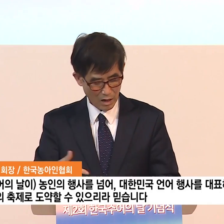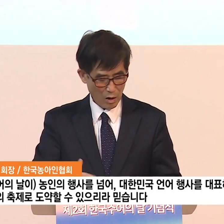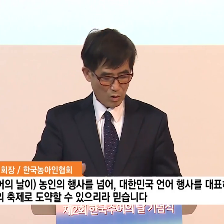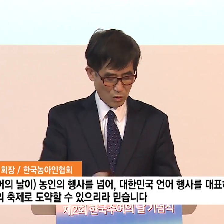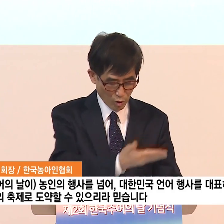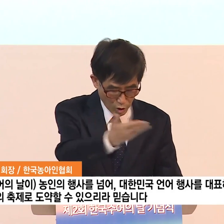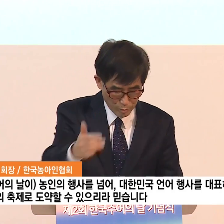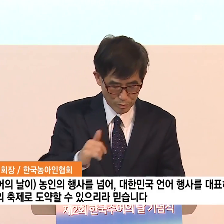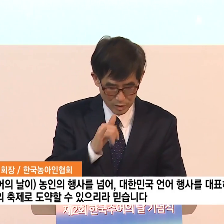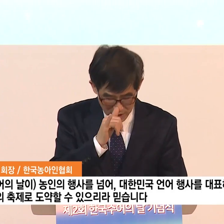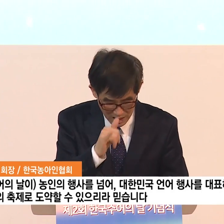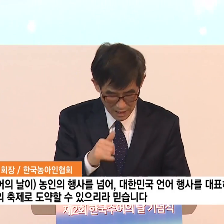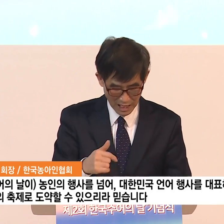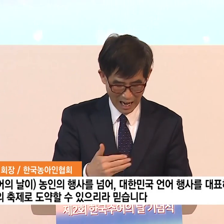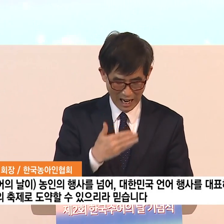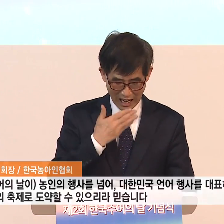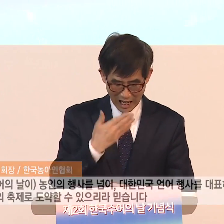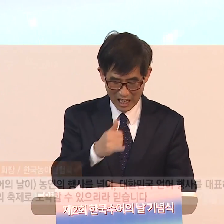있으리라고 믿습니다.